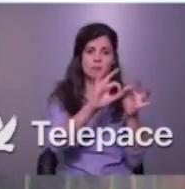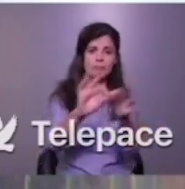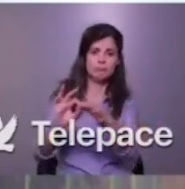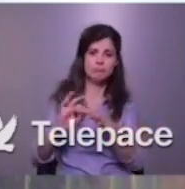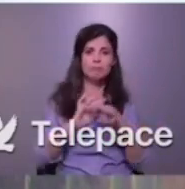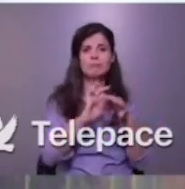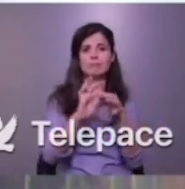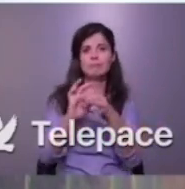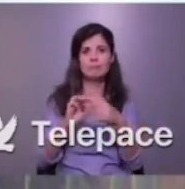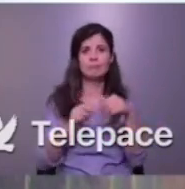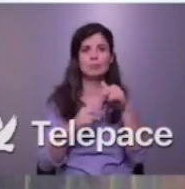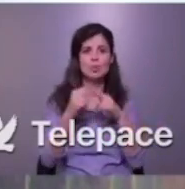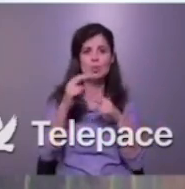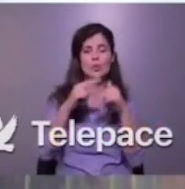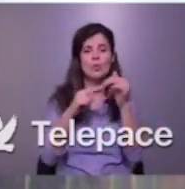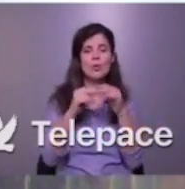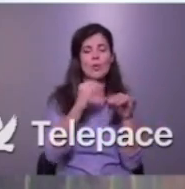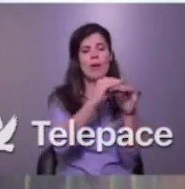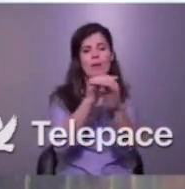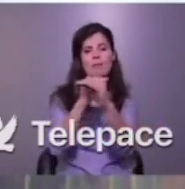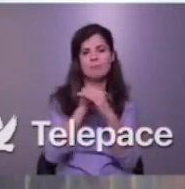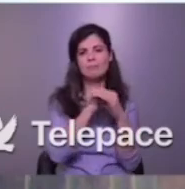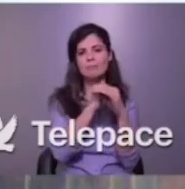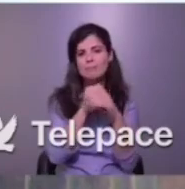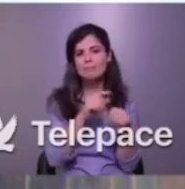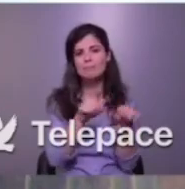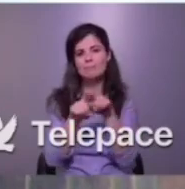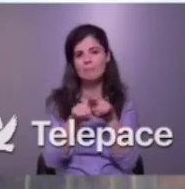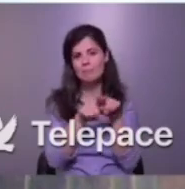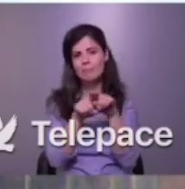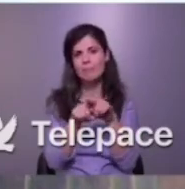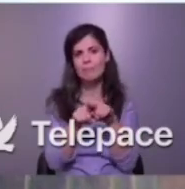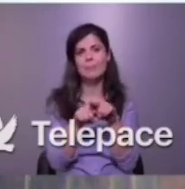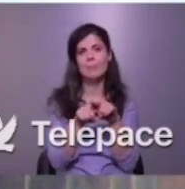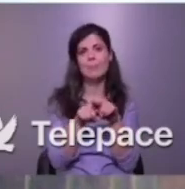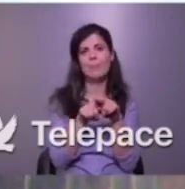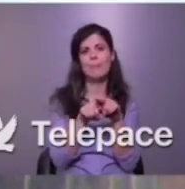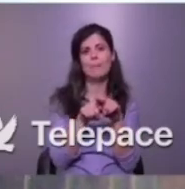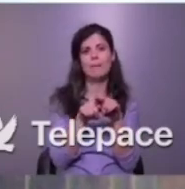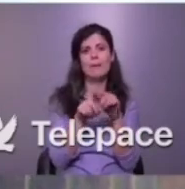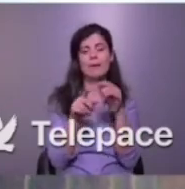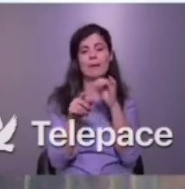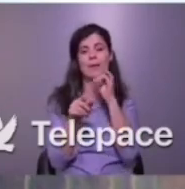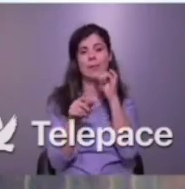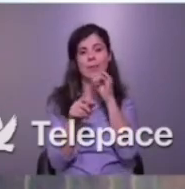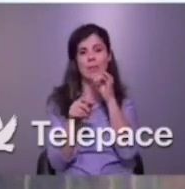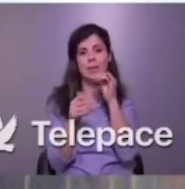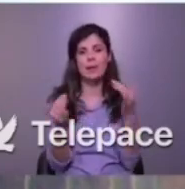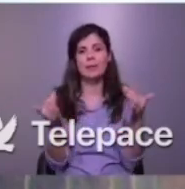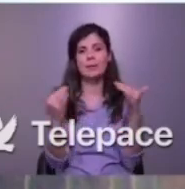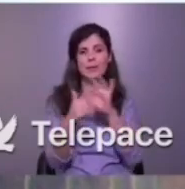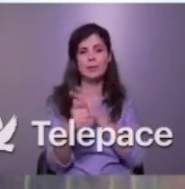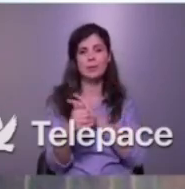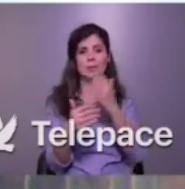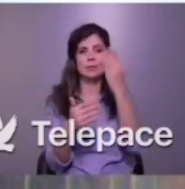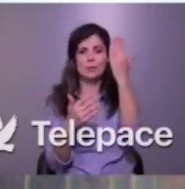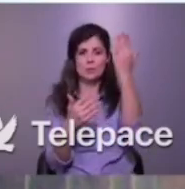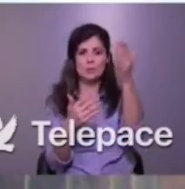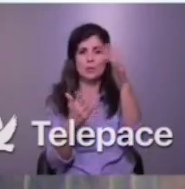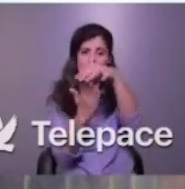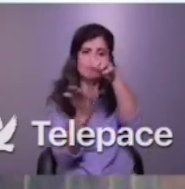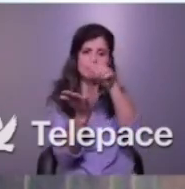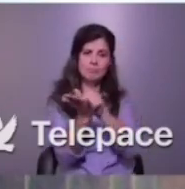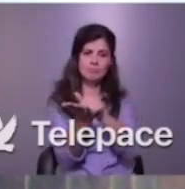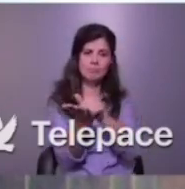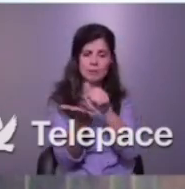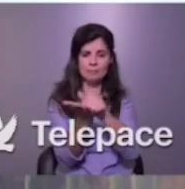monde plus fraternel, en paix, la paix que nous vient de l'Évangile du Seigneur Jésus.